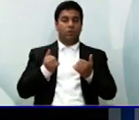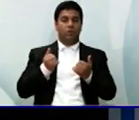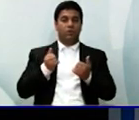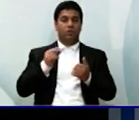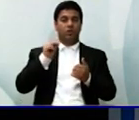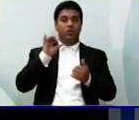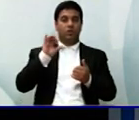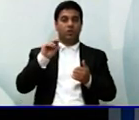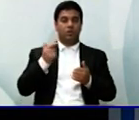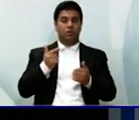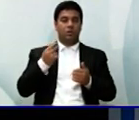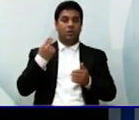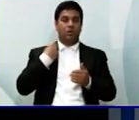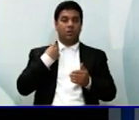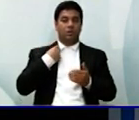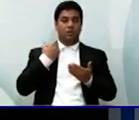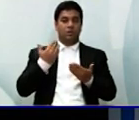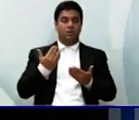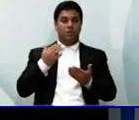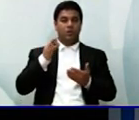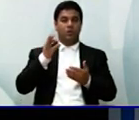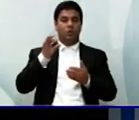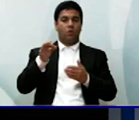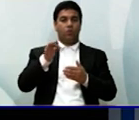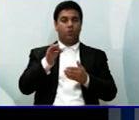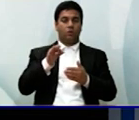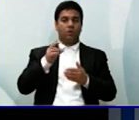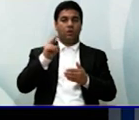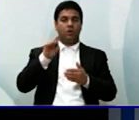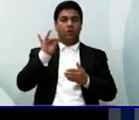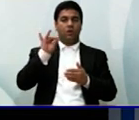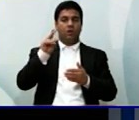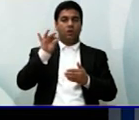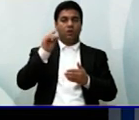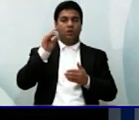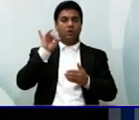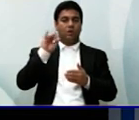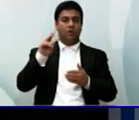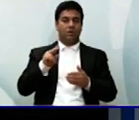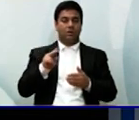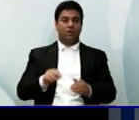честь английского озера Рэдьярд,